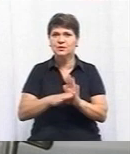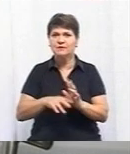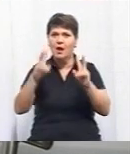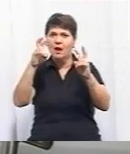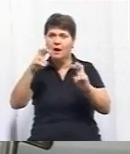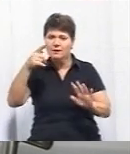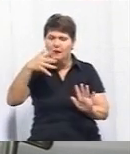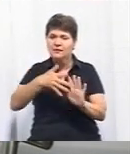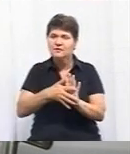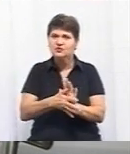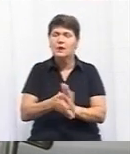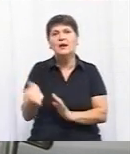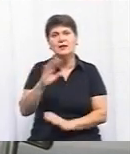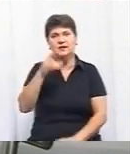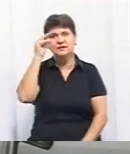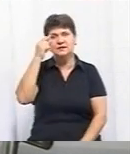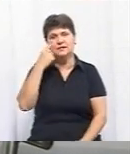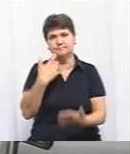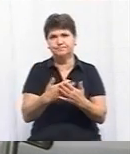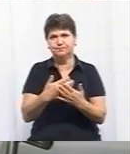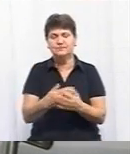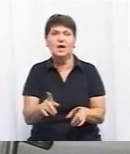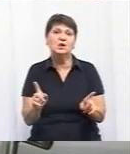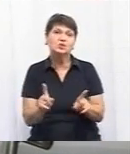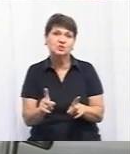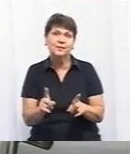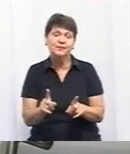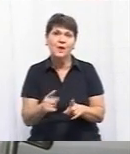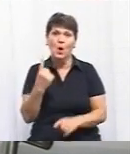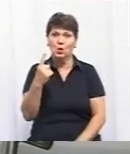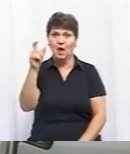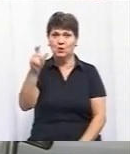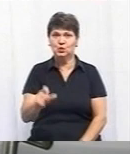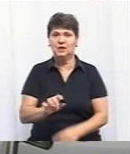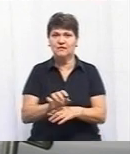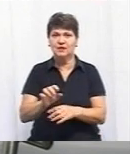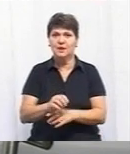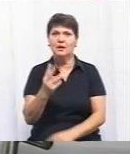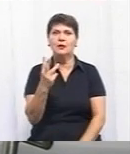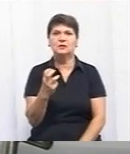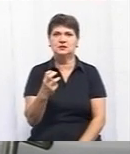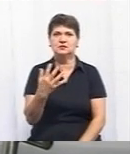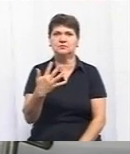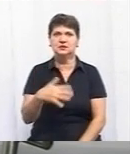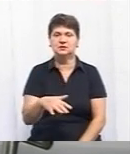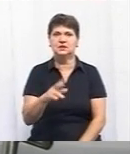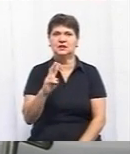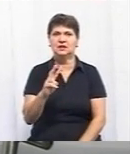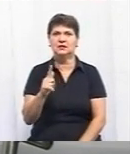давайте от, просто по цифрах прикинемо, що одна людина виробляє 350 кілограм сміття за